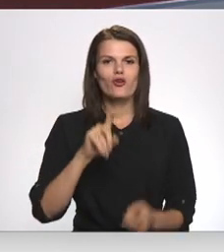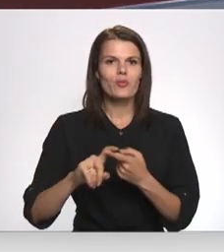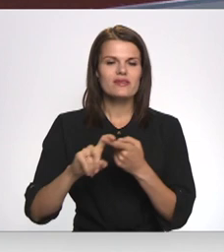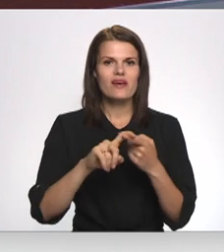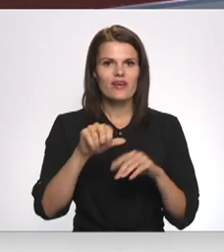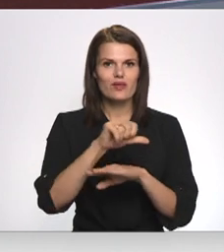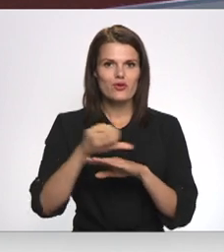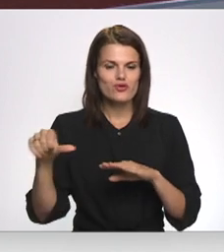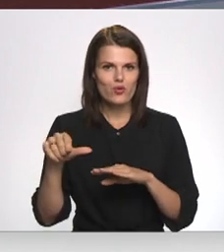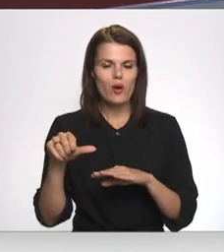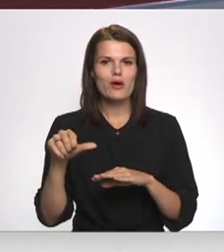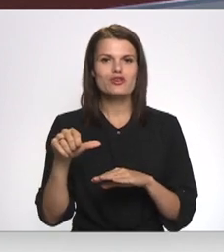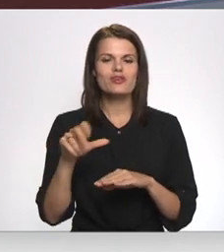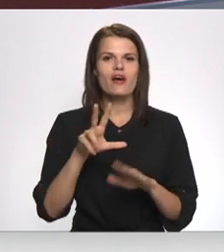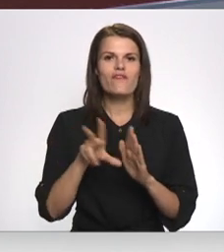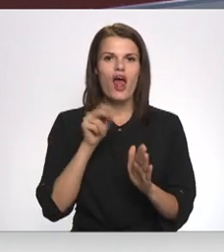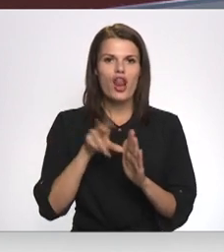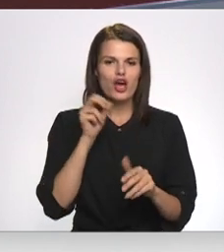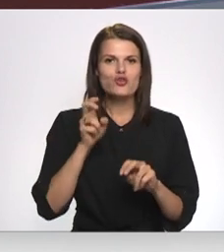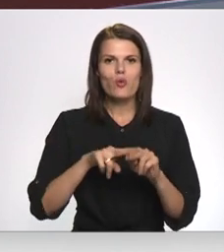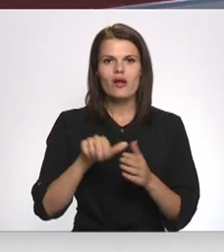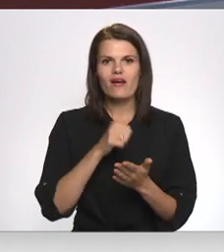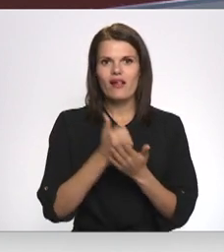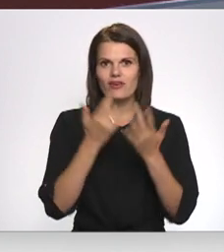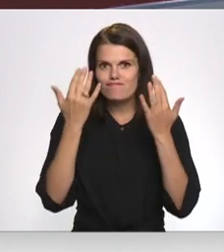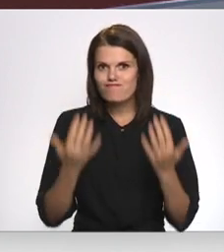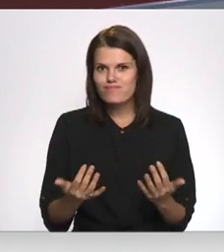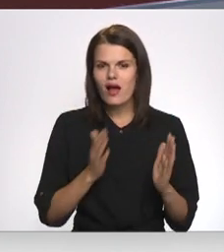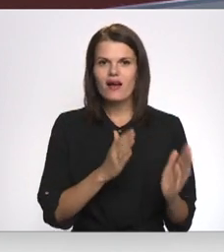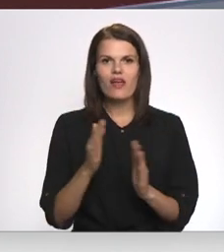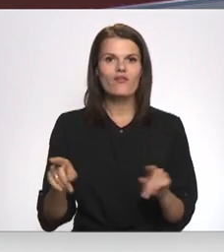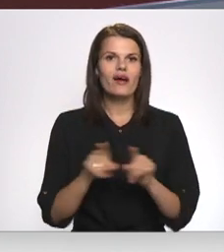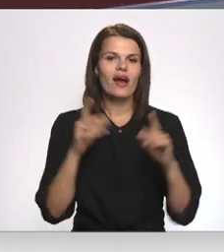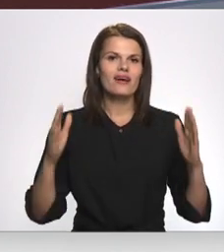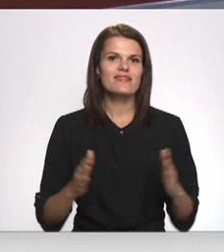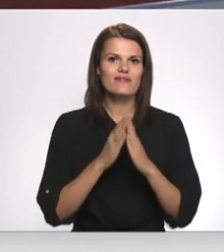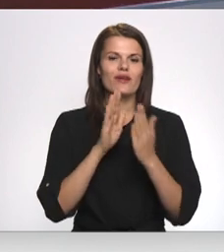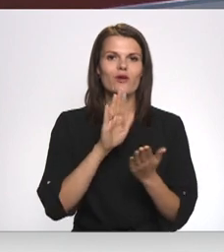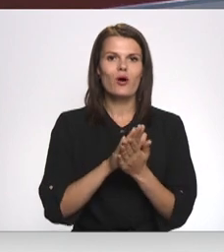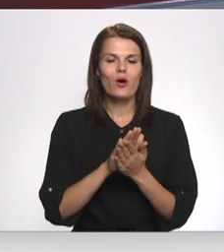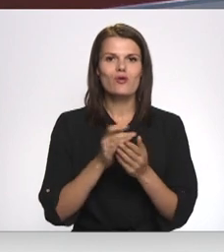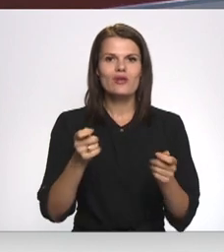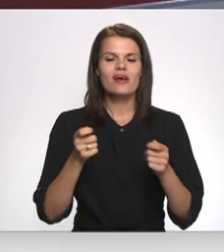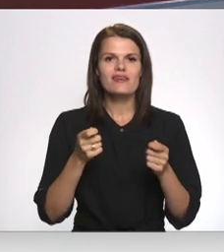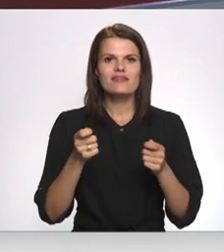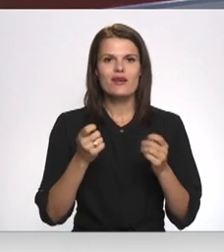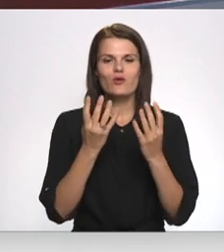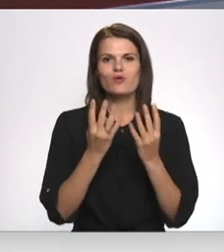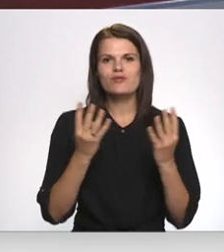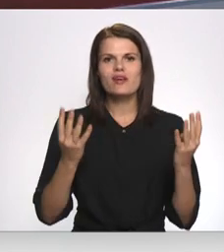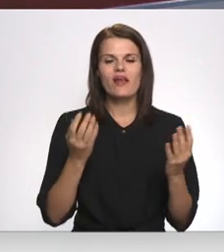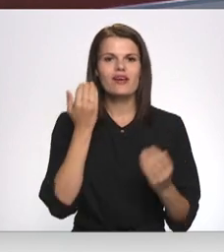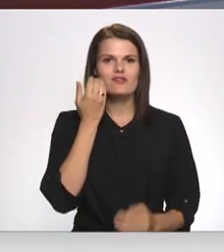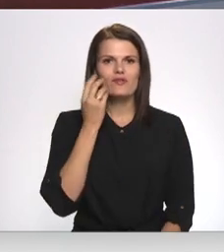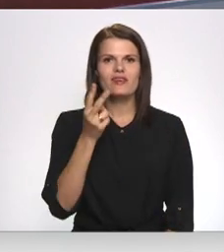ārējās robežas vēlēšanām un galvenais to iznākumam gatavojas kā svētkiem. Uz zirgu sētai klājumi tuvāko